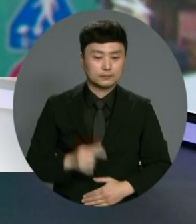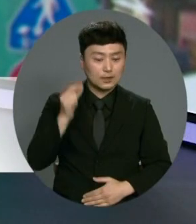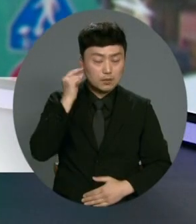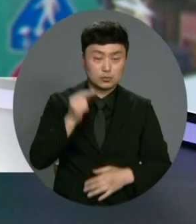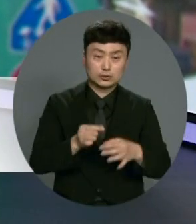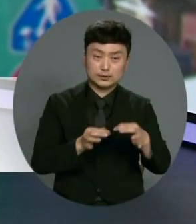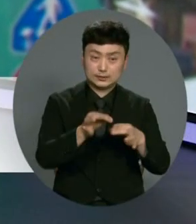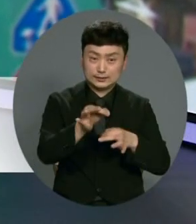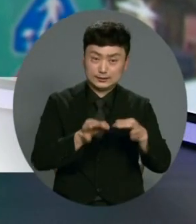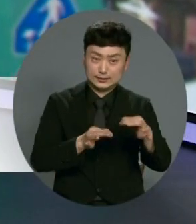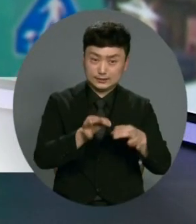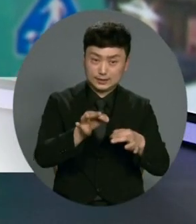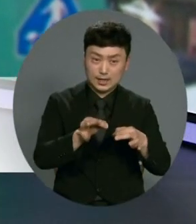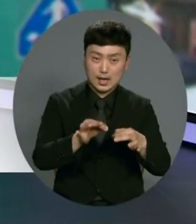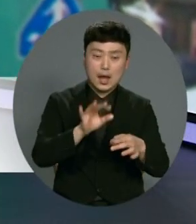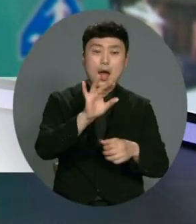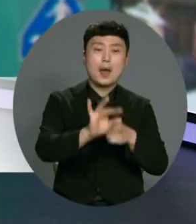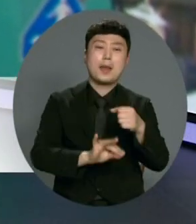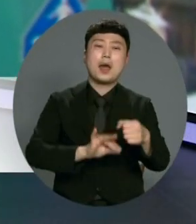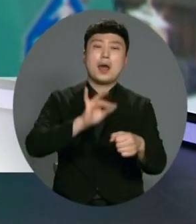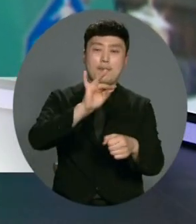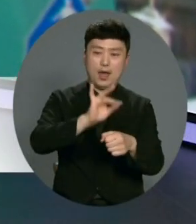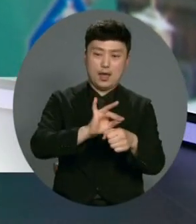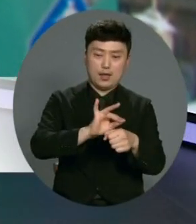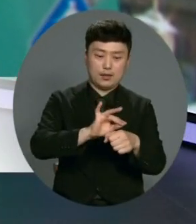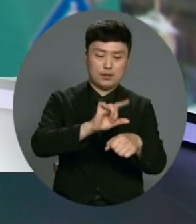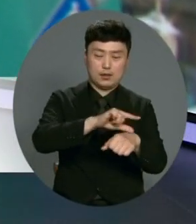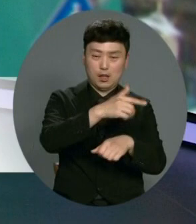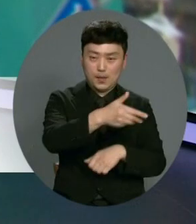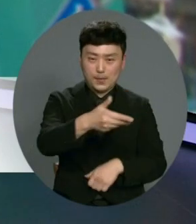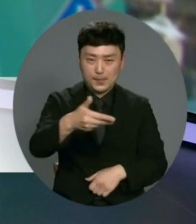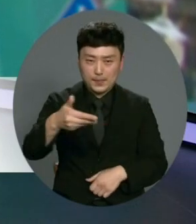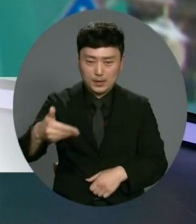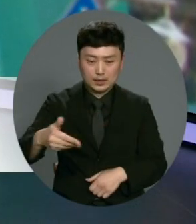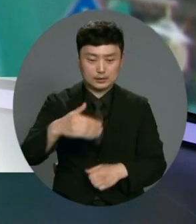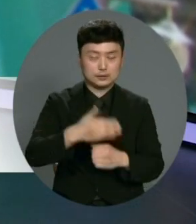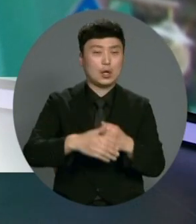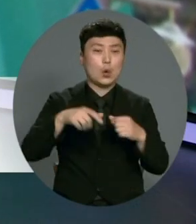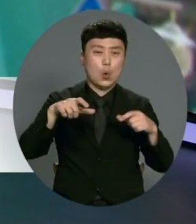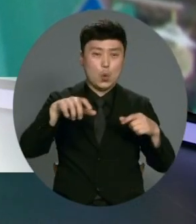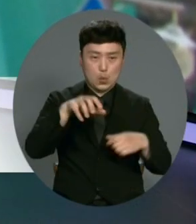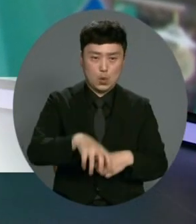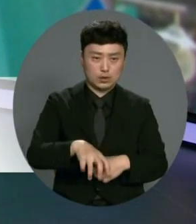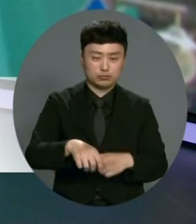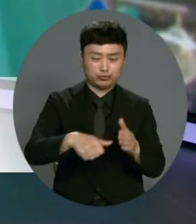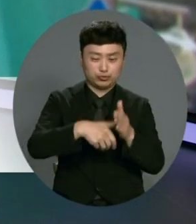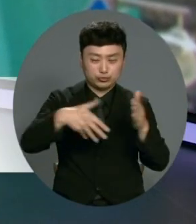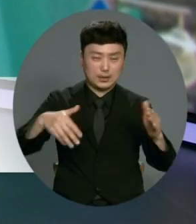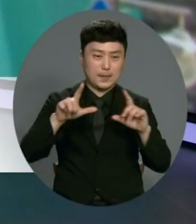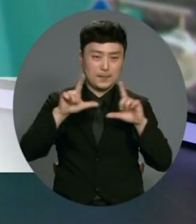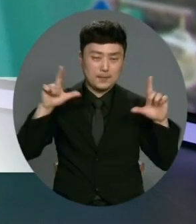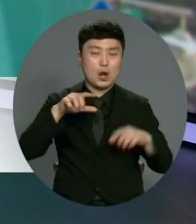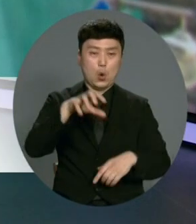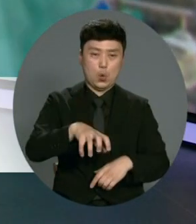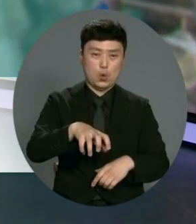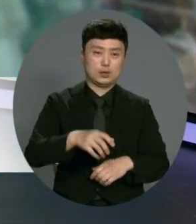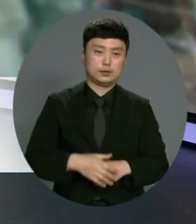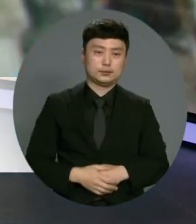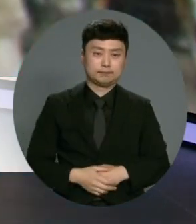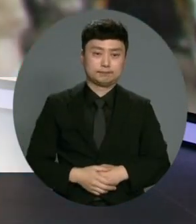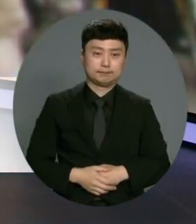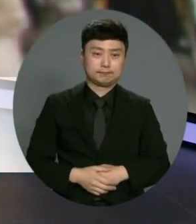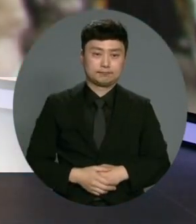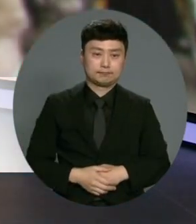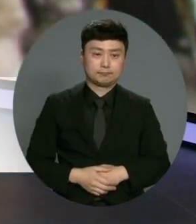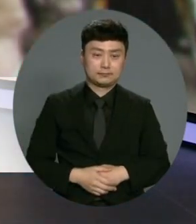서문시장은 지난 한 세기, 100년이라는 시간을 거치며 대구의 대표적인 명소로 자리 잡았습니다. 하지만 이젠